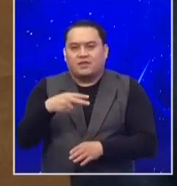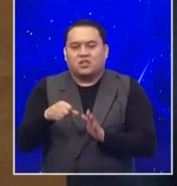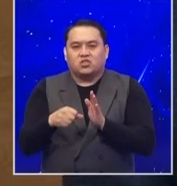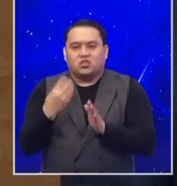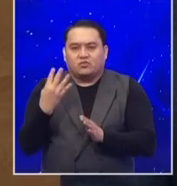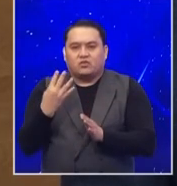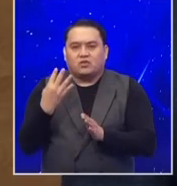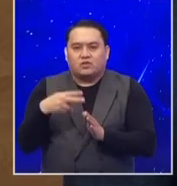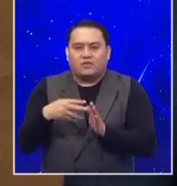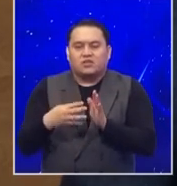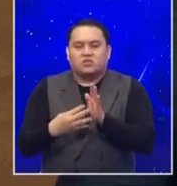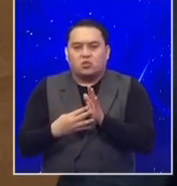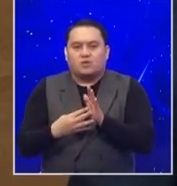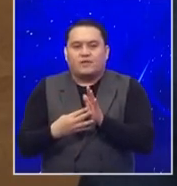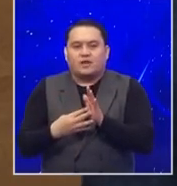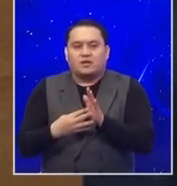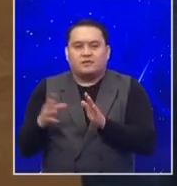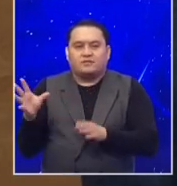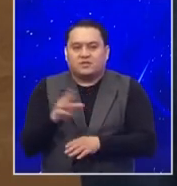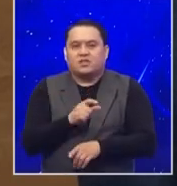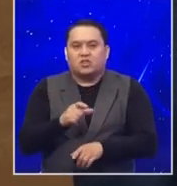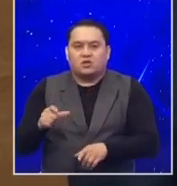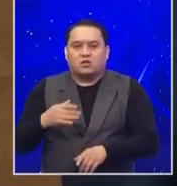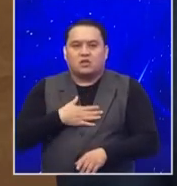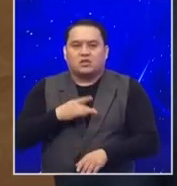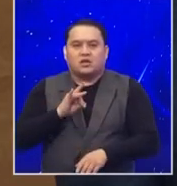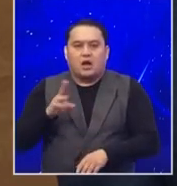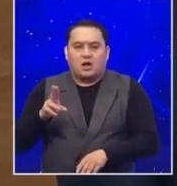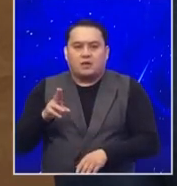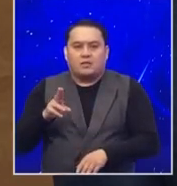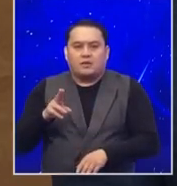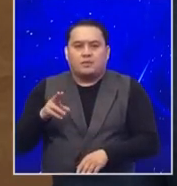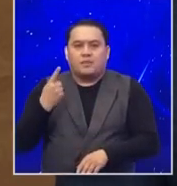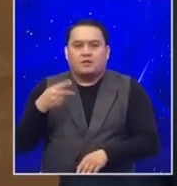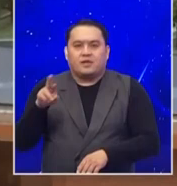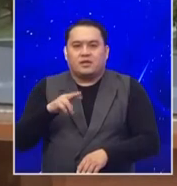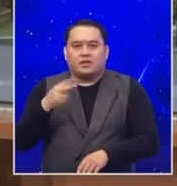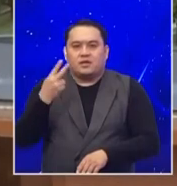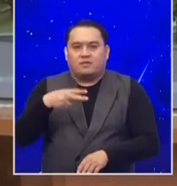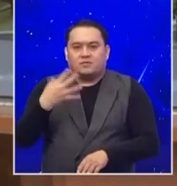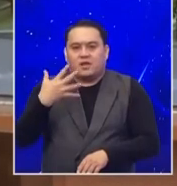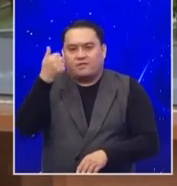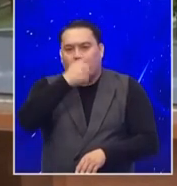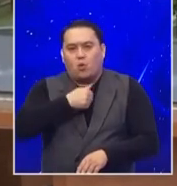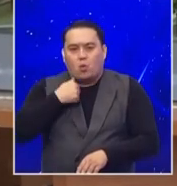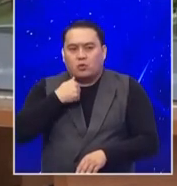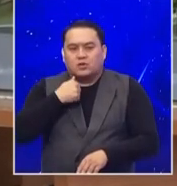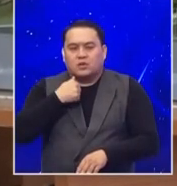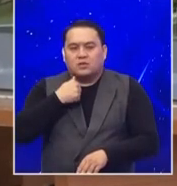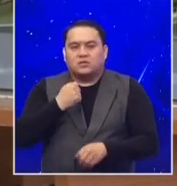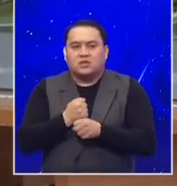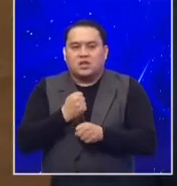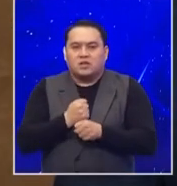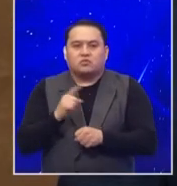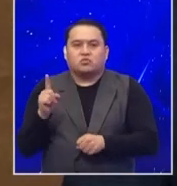2024 и четвертый этап – это для всех граждан нашей республики, это с 1 января 2025 года. Это делается